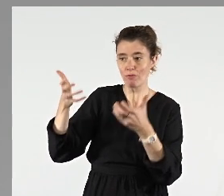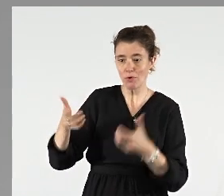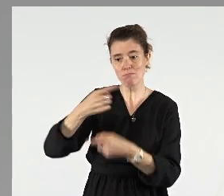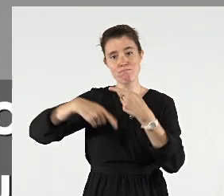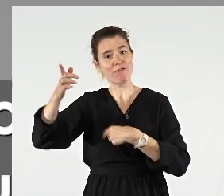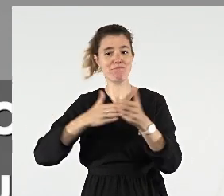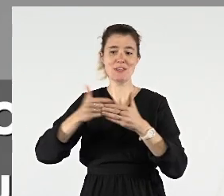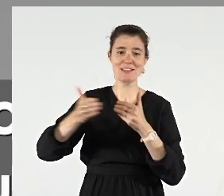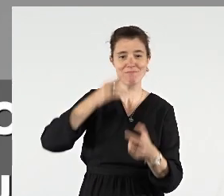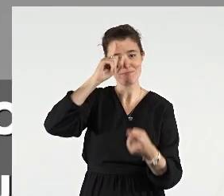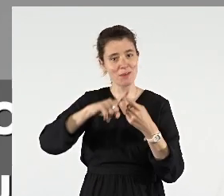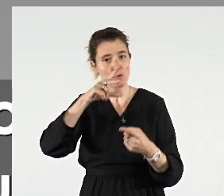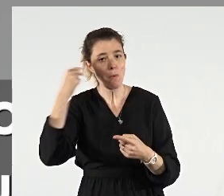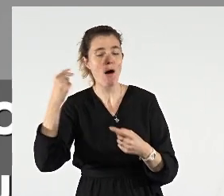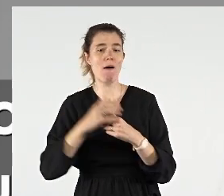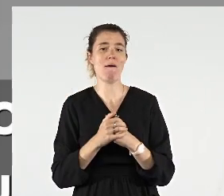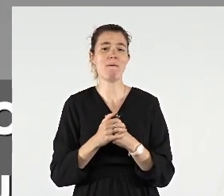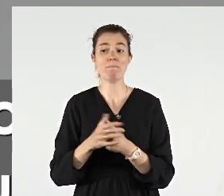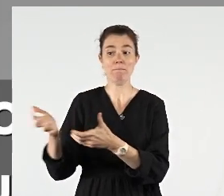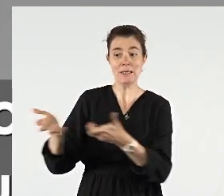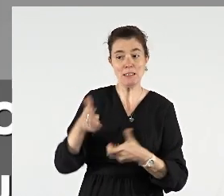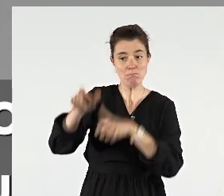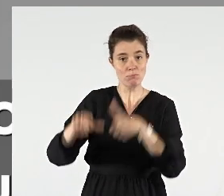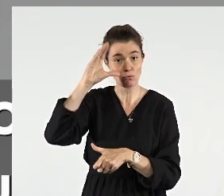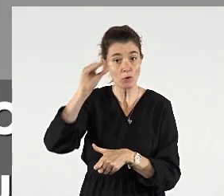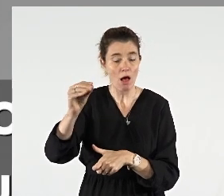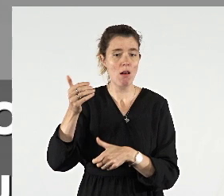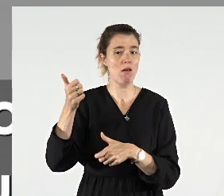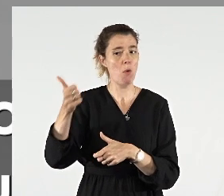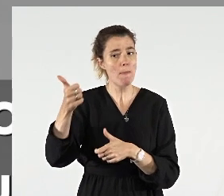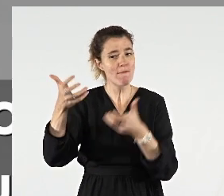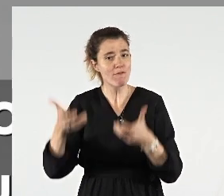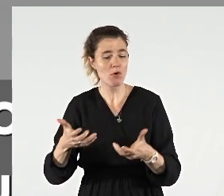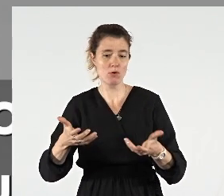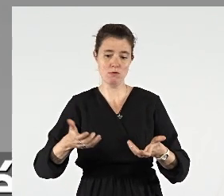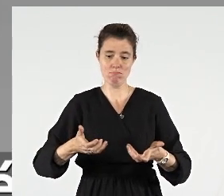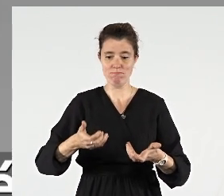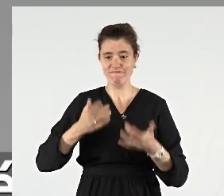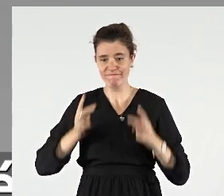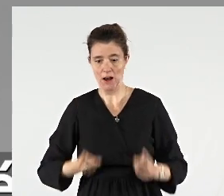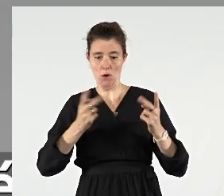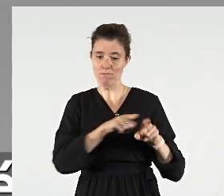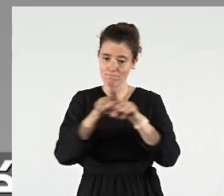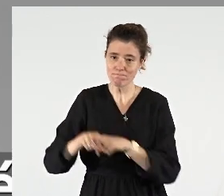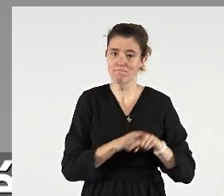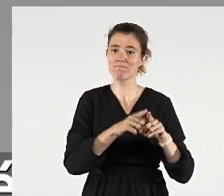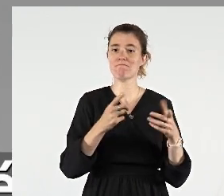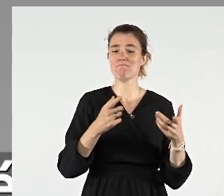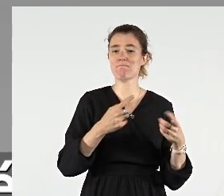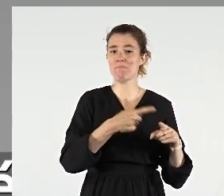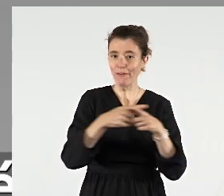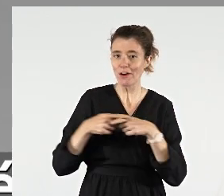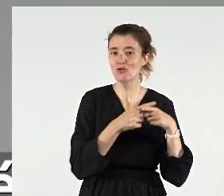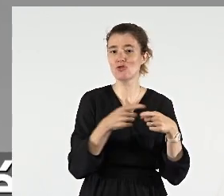l'humain, qu'il soit en mesure d'attirer des professionnels qui veulent partager des valeurs communes et surtout qu'il soit en mesure de